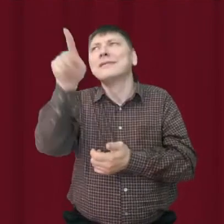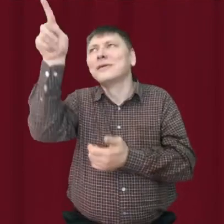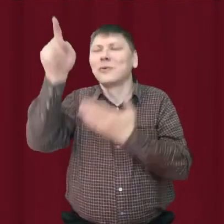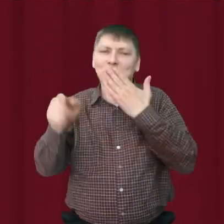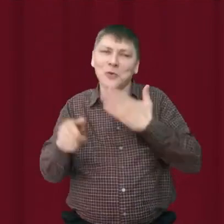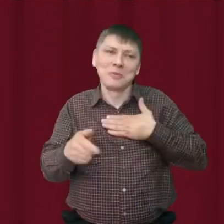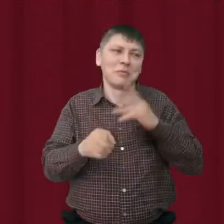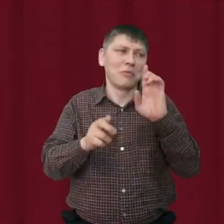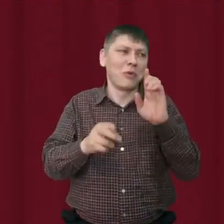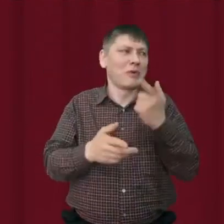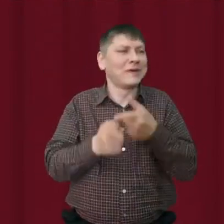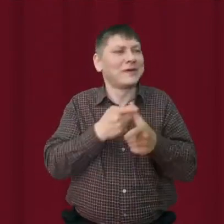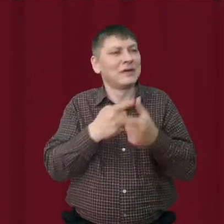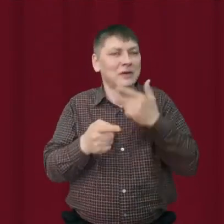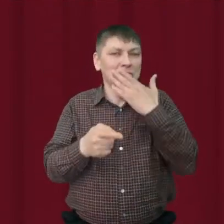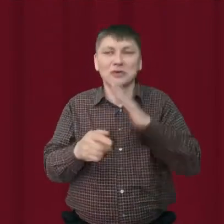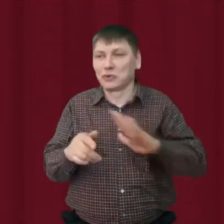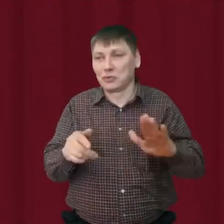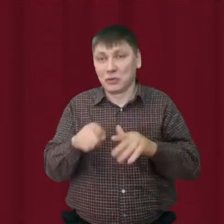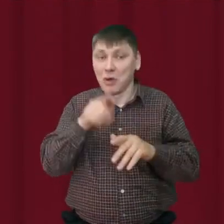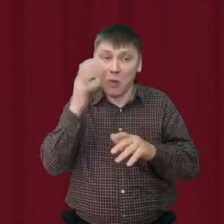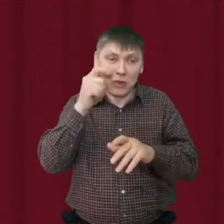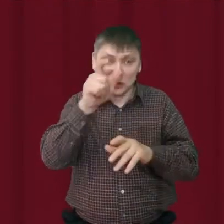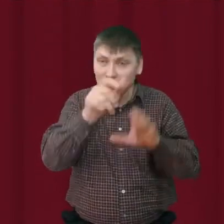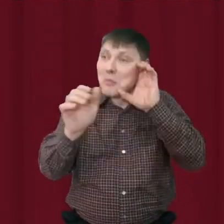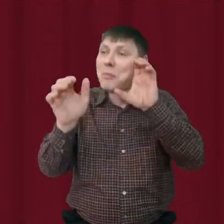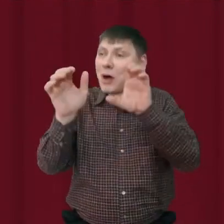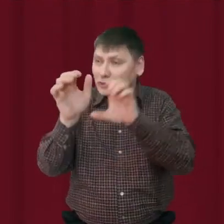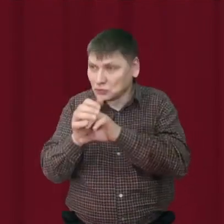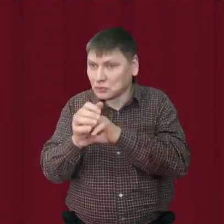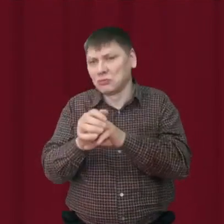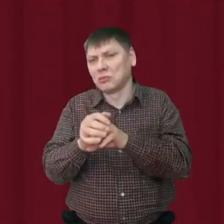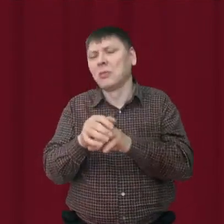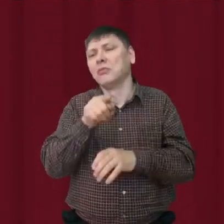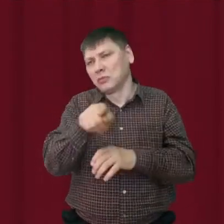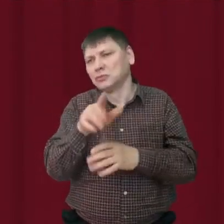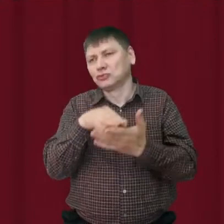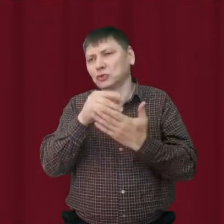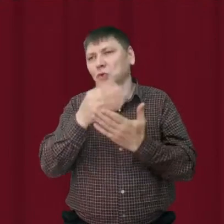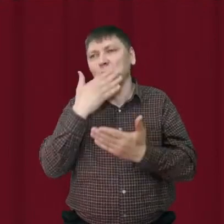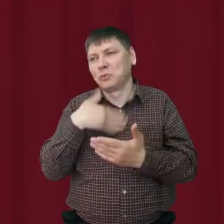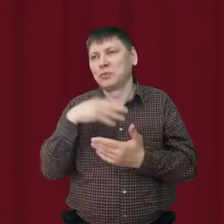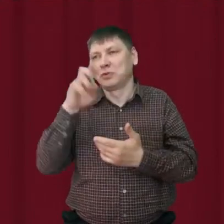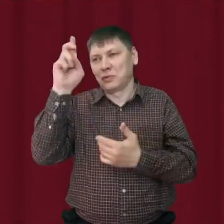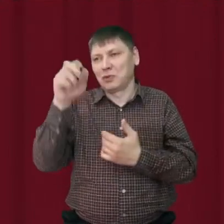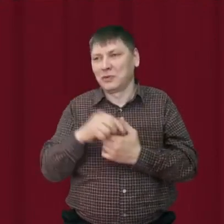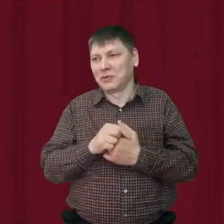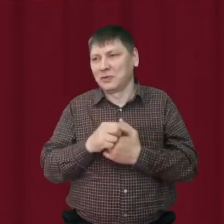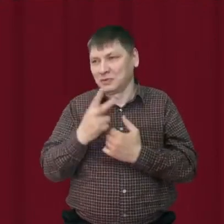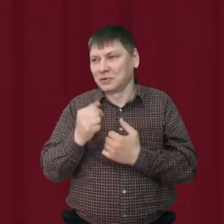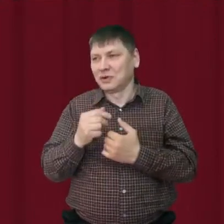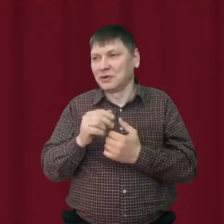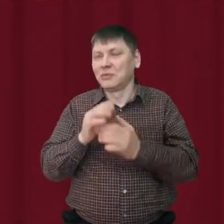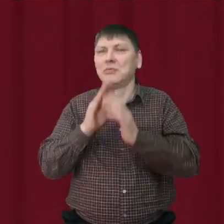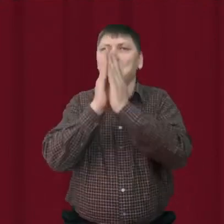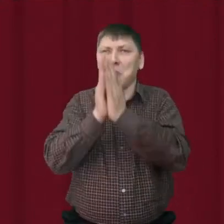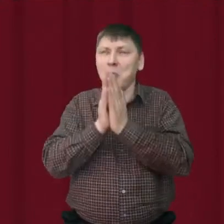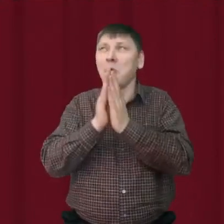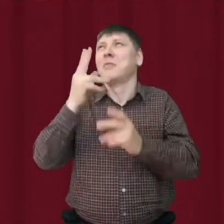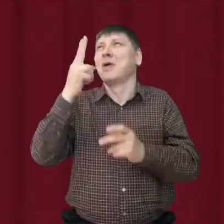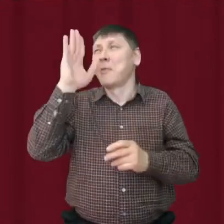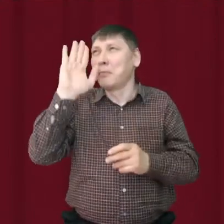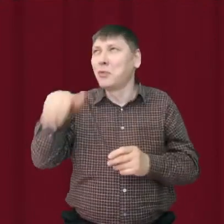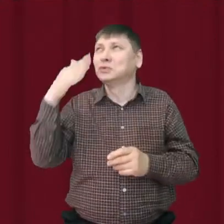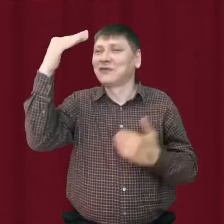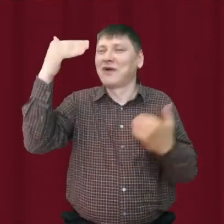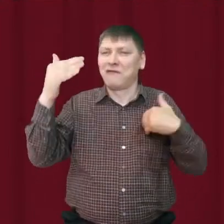эту любовь? В послушании к Нему. Вот почему, когда мы молимся, обращая на это внимание, говорим, пусть Твоя воля будет и на земле,